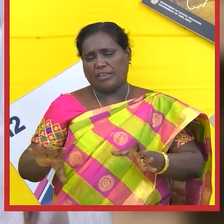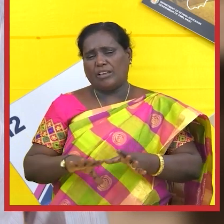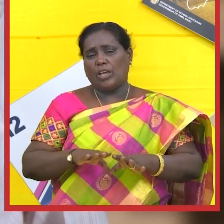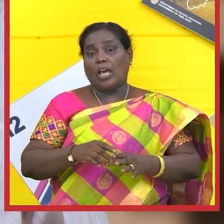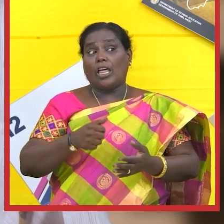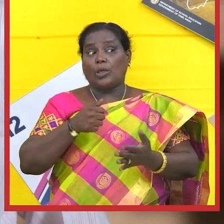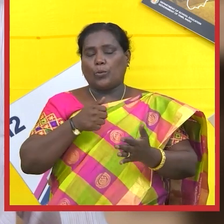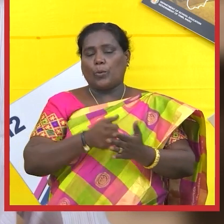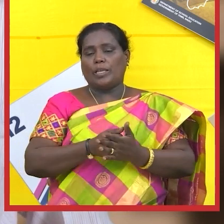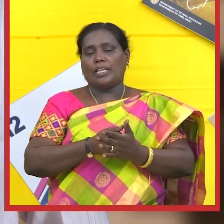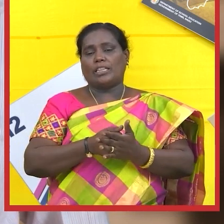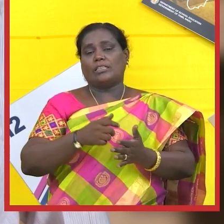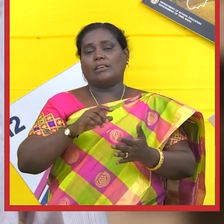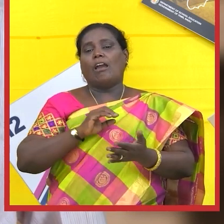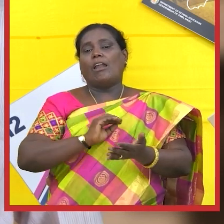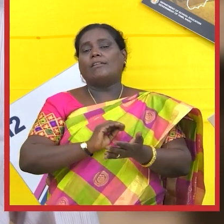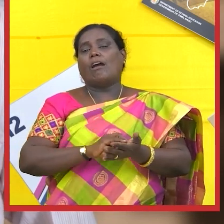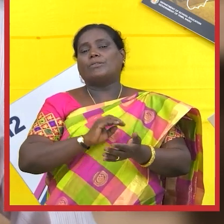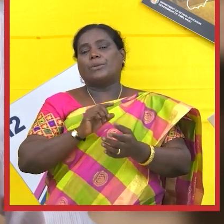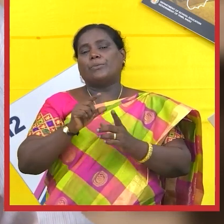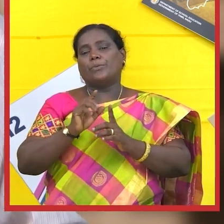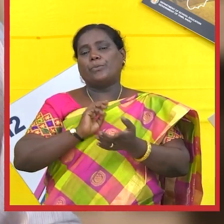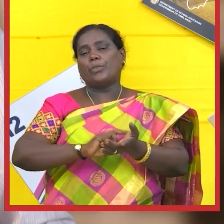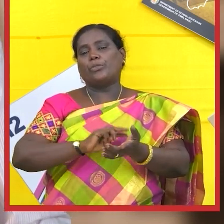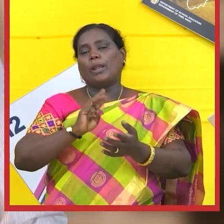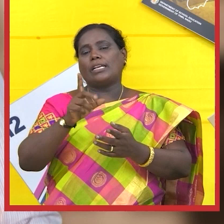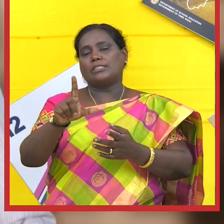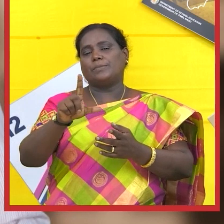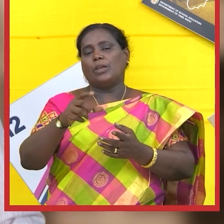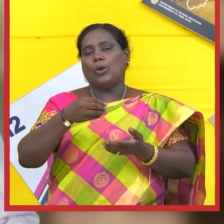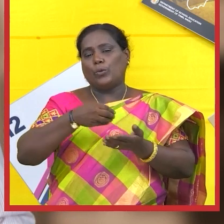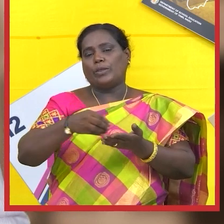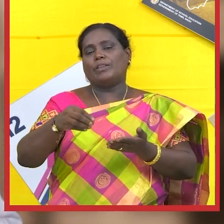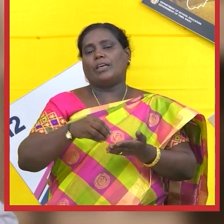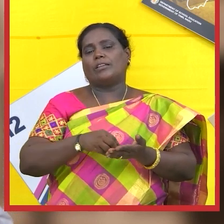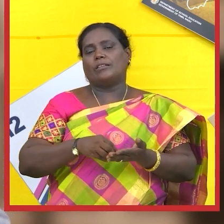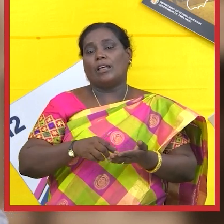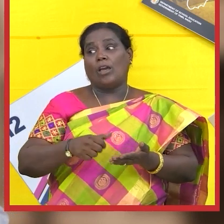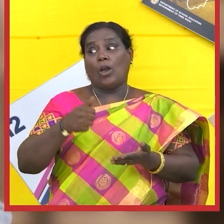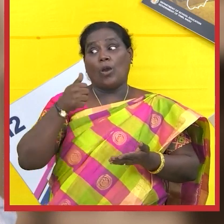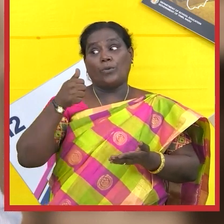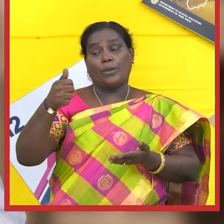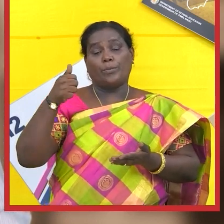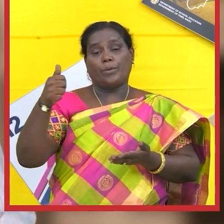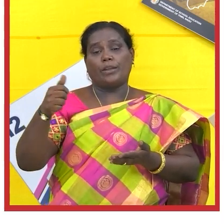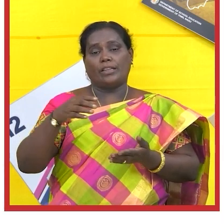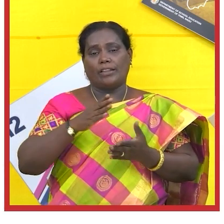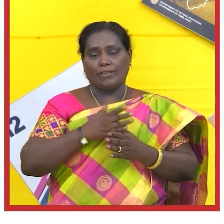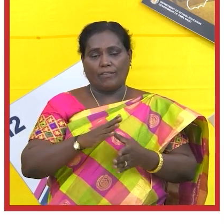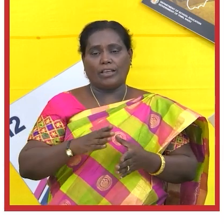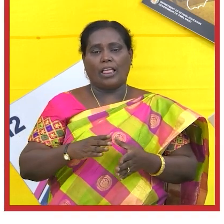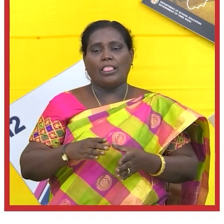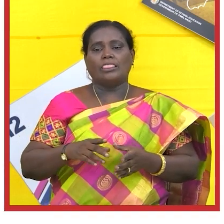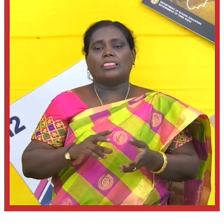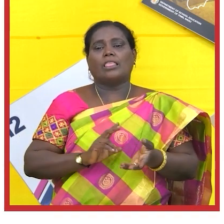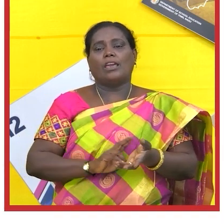வேண்டும் என்பதற்காக டாக்டர் முத்துலட்சுமி அம்மையார் அவர்கள் பாடுபடுகிறார்கள். ஆக அவருடைய போராட்டத்தின் விளைவாக தேவதாசி